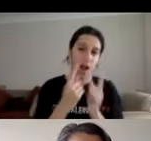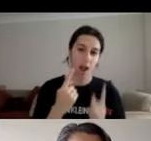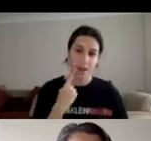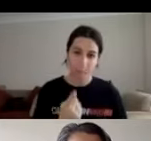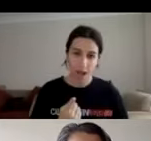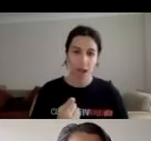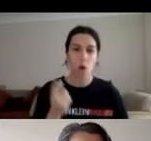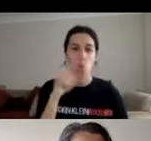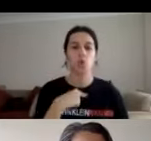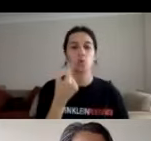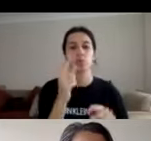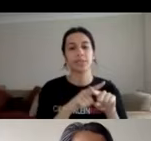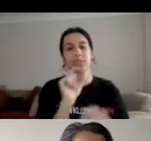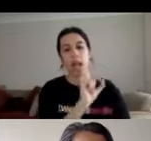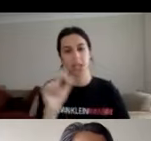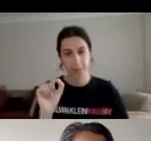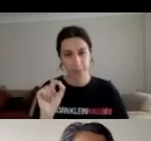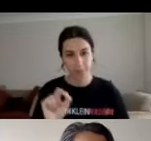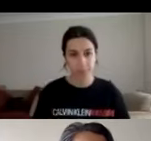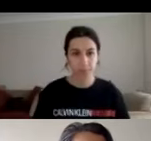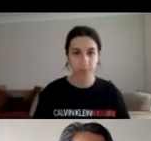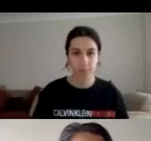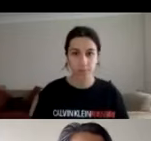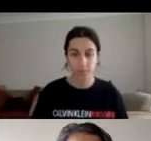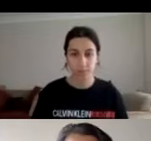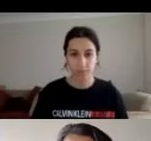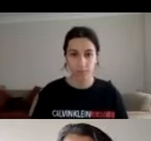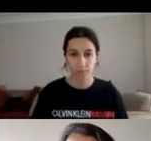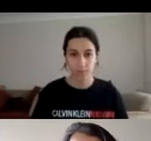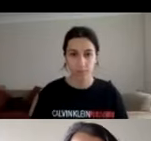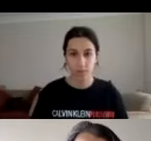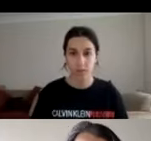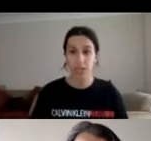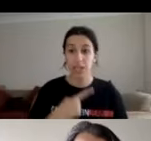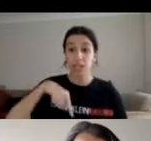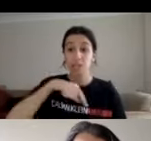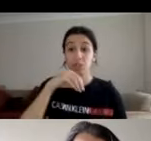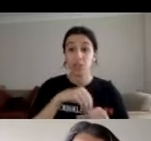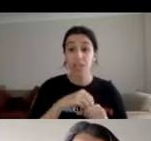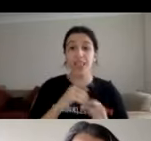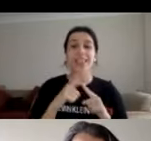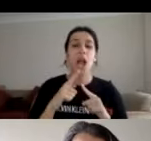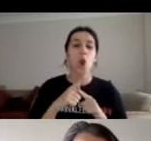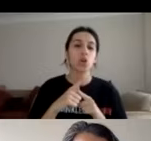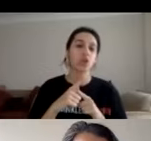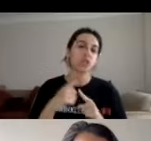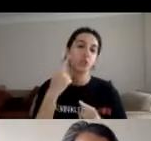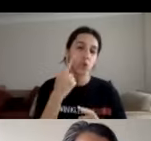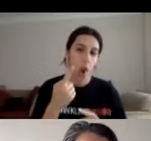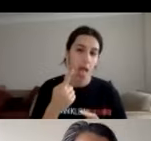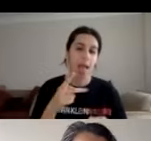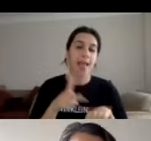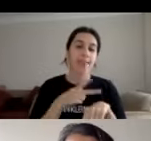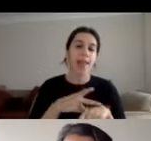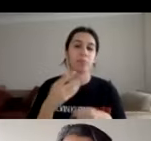için böyle bir şemada merkeze koydum onu. Bizim için teknoloji aracılığıyla kullanıcılara nitelikli deneyim sunma işi